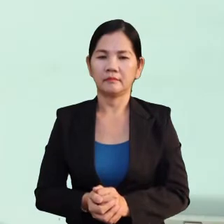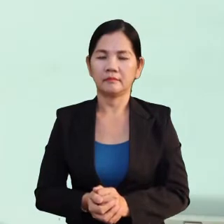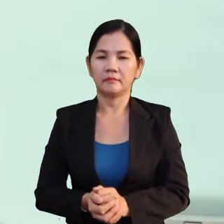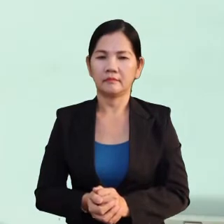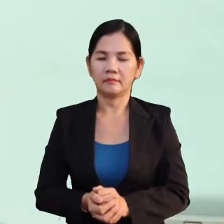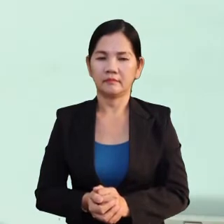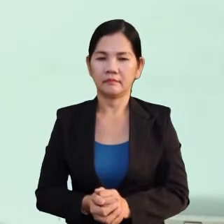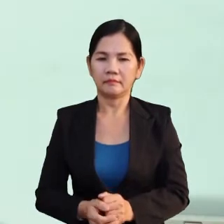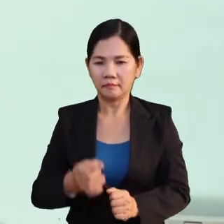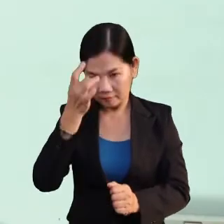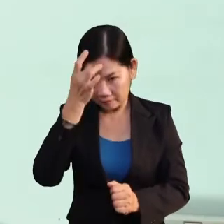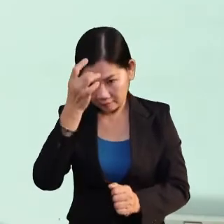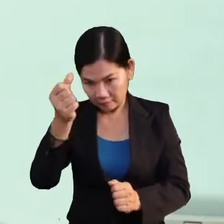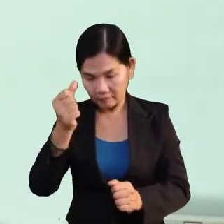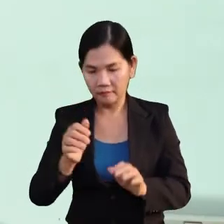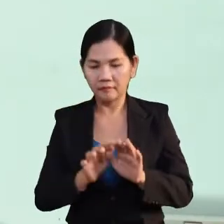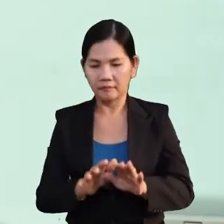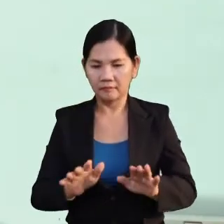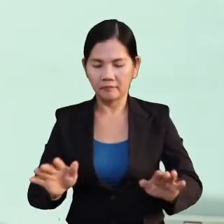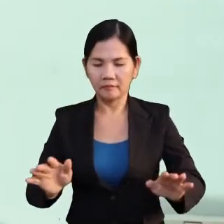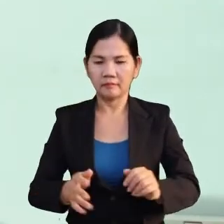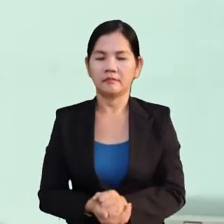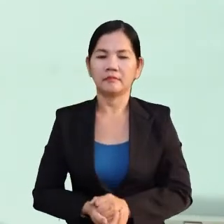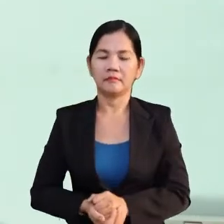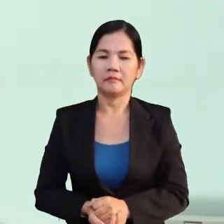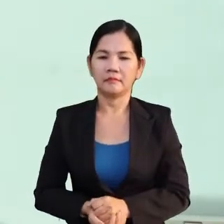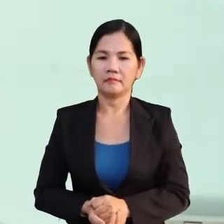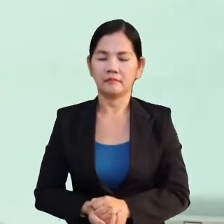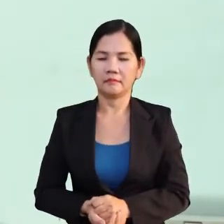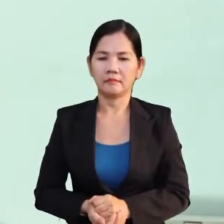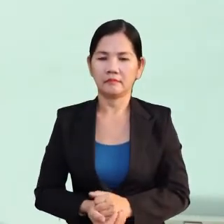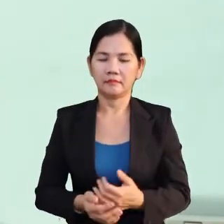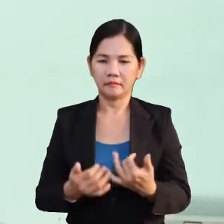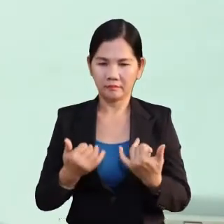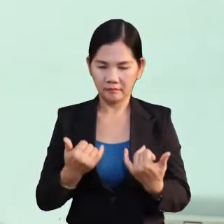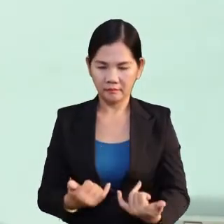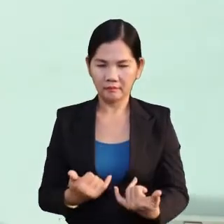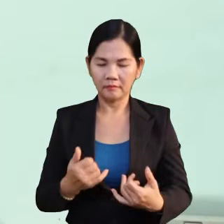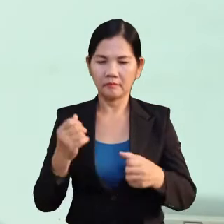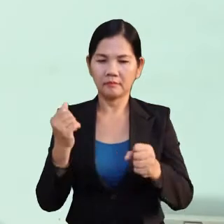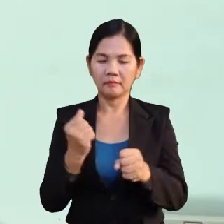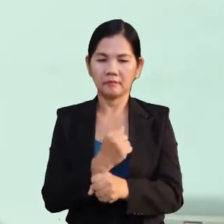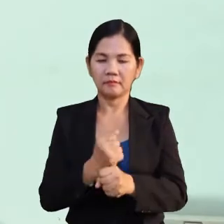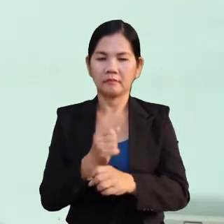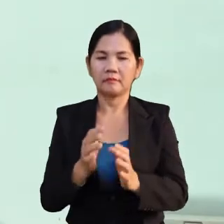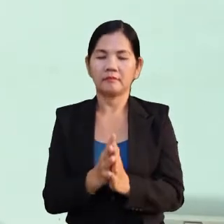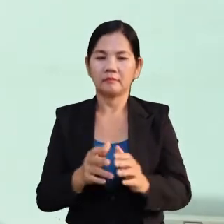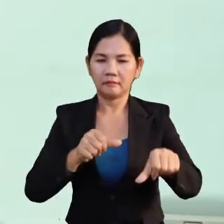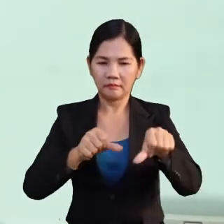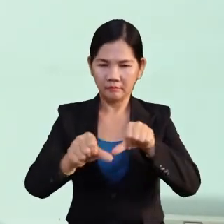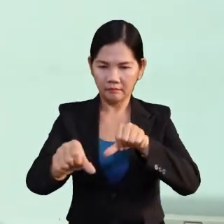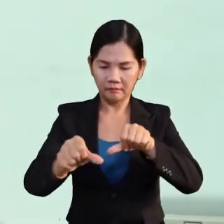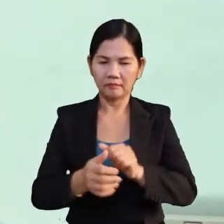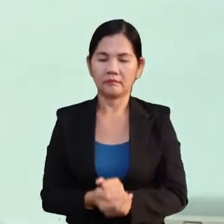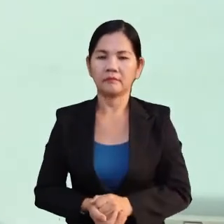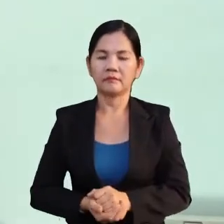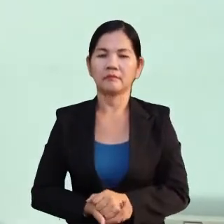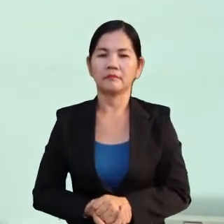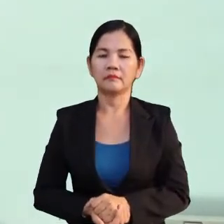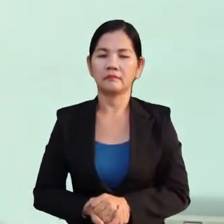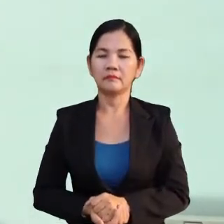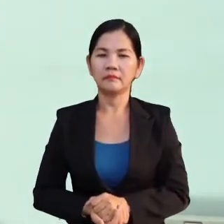ចាឆ្លាតមែនទែនកូនកូនរបស់អ្នកគ្រូចាអញ្ចឹងយើងនឹងមានអ្វីបន្តកូនចាំមើលទាំងអស់គ្នា